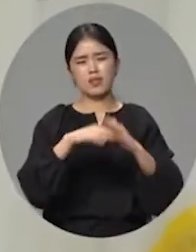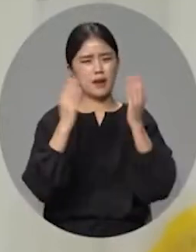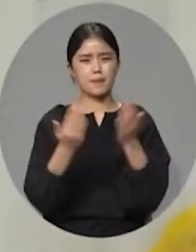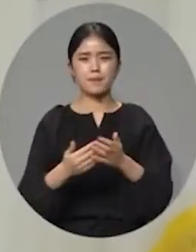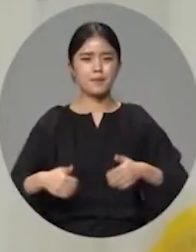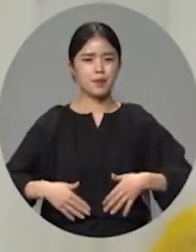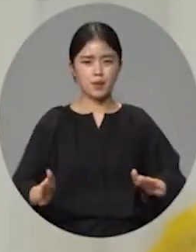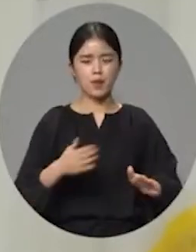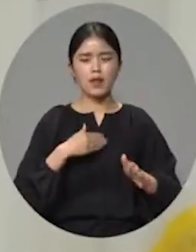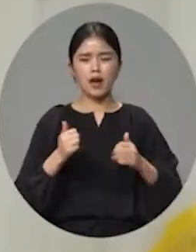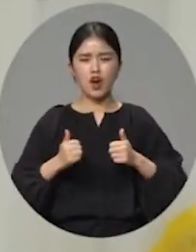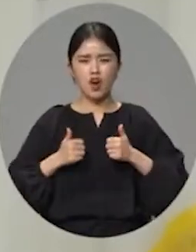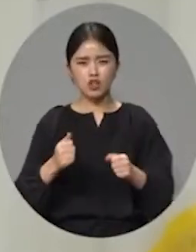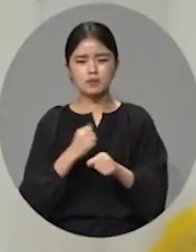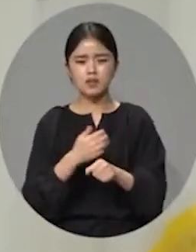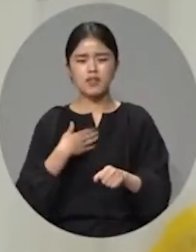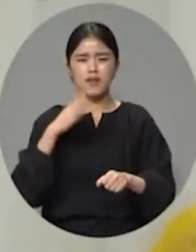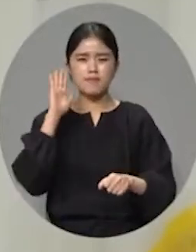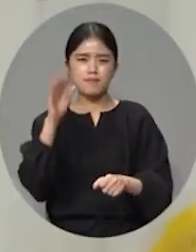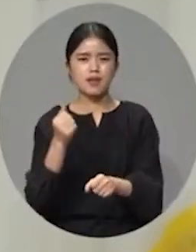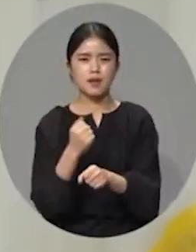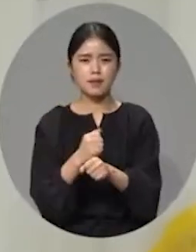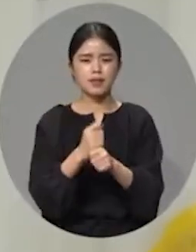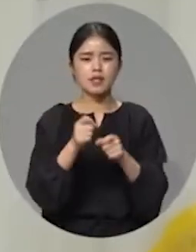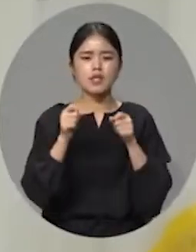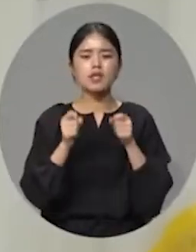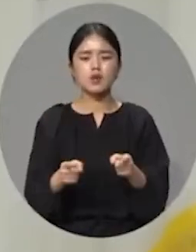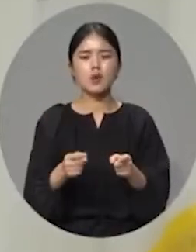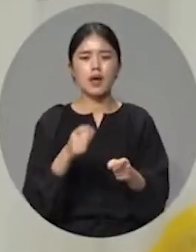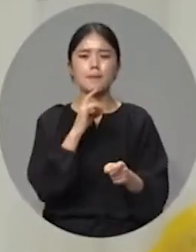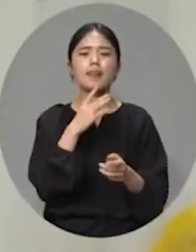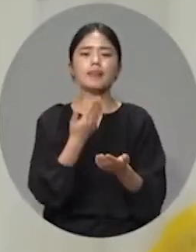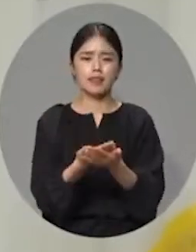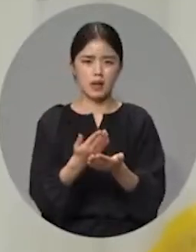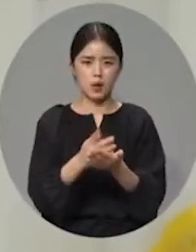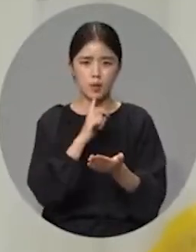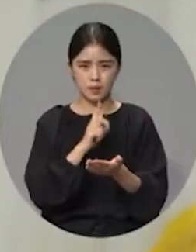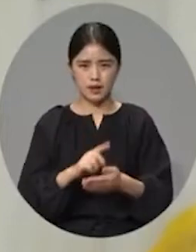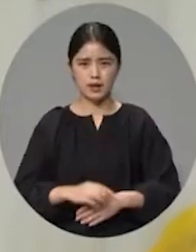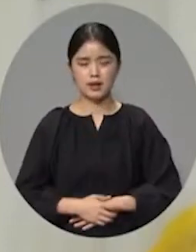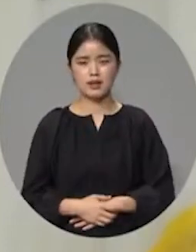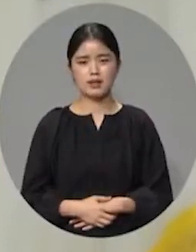내가 열심히 해서 내 미래를 개척할 수 있는 기회의 창을 열어달라 이렇게 이야기를 합니다.